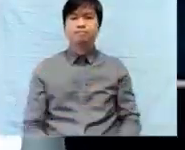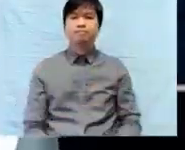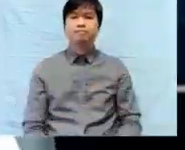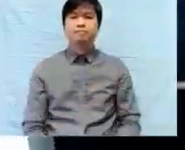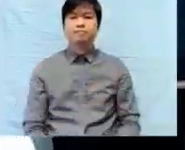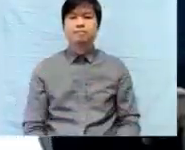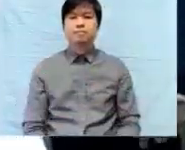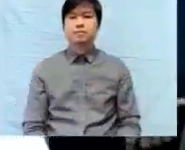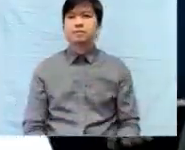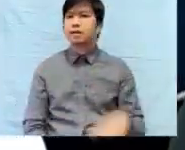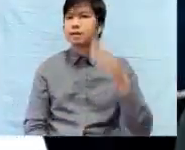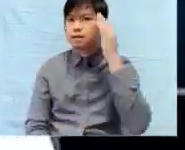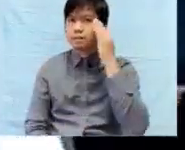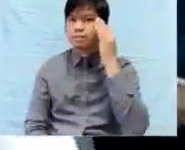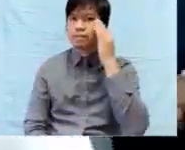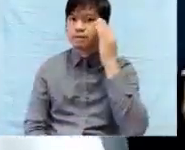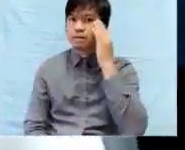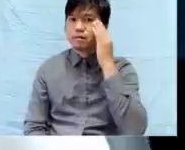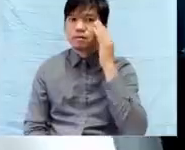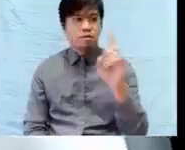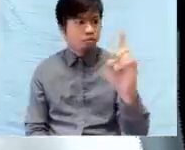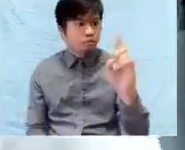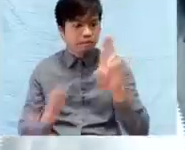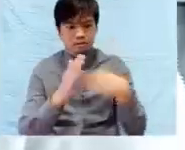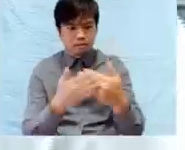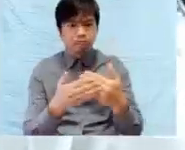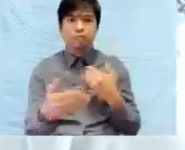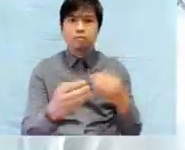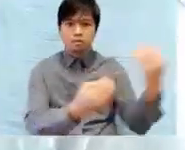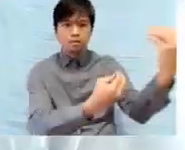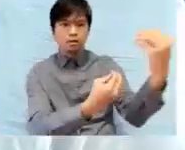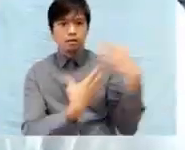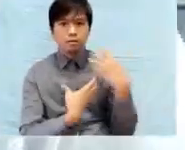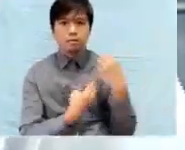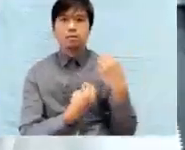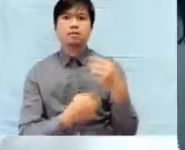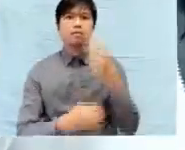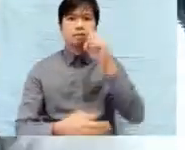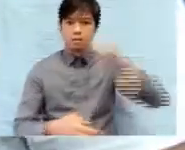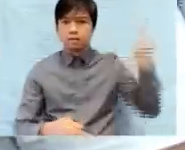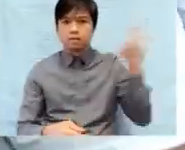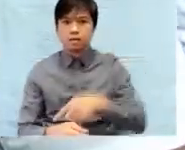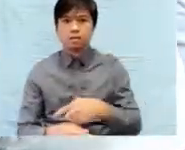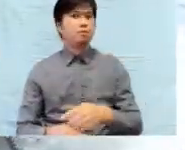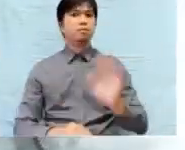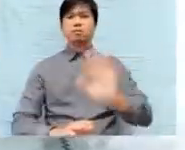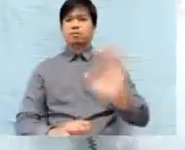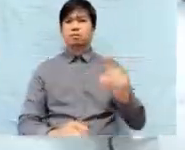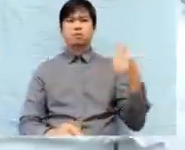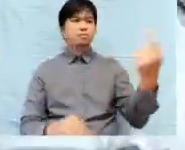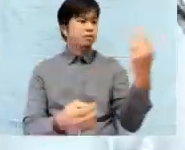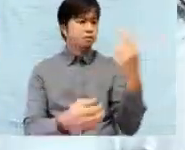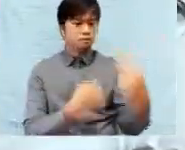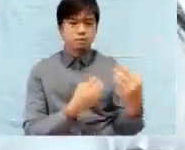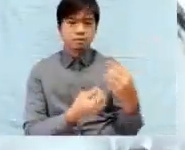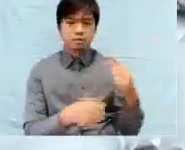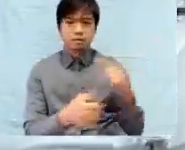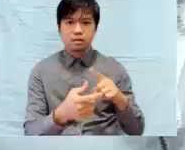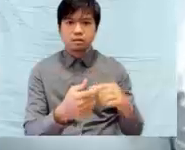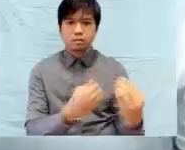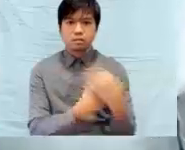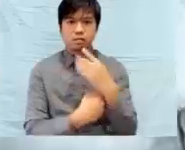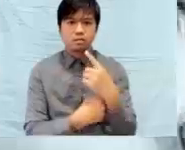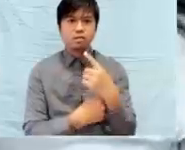Alam niyong 1 hour before sasabihin niyo cancel ang flight? Hindi po pwede. Tapos ano sasabihin nila? Punta po kayo ng